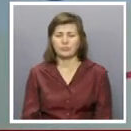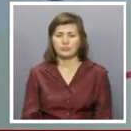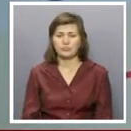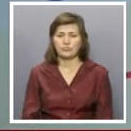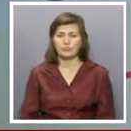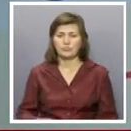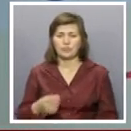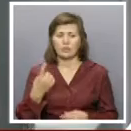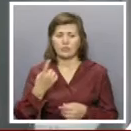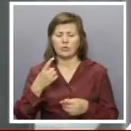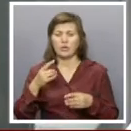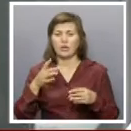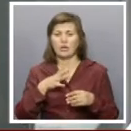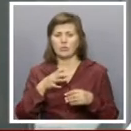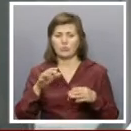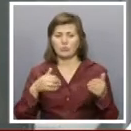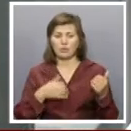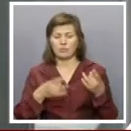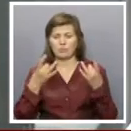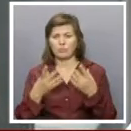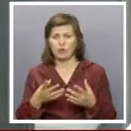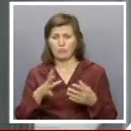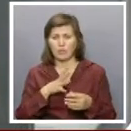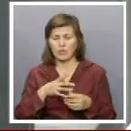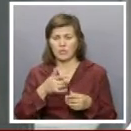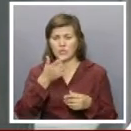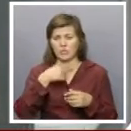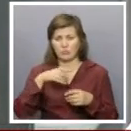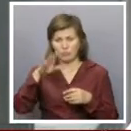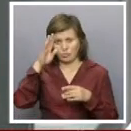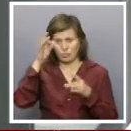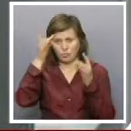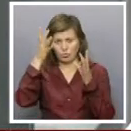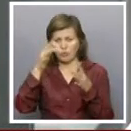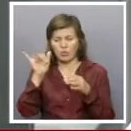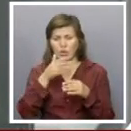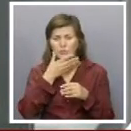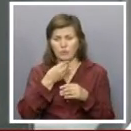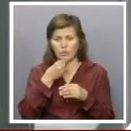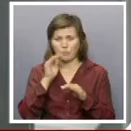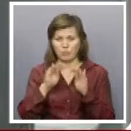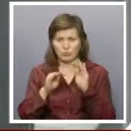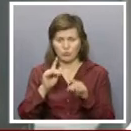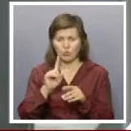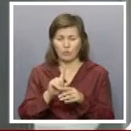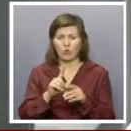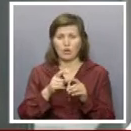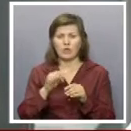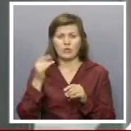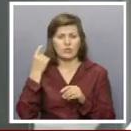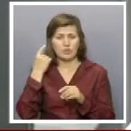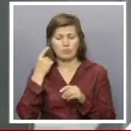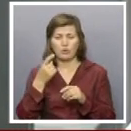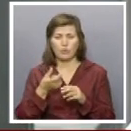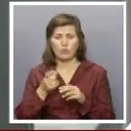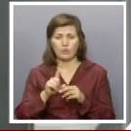Біріншіден домбыра эстетикалық тұрғыдан қарапайым келу керек, әлде де әдемі үйлесімді жасалу керек. Сонан кейін дыбысы.